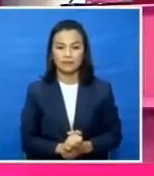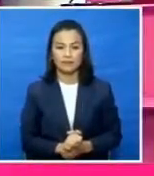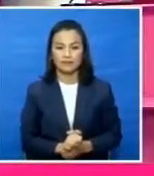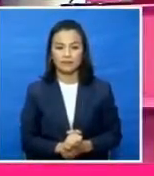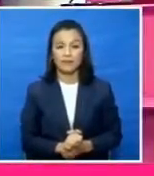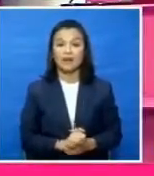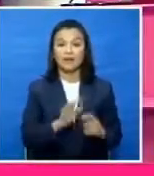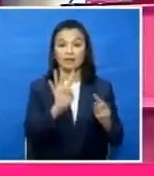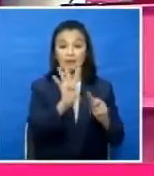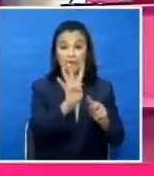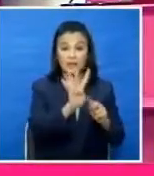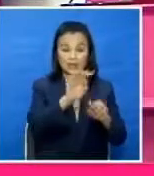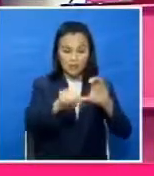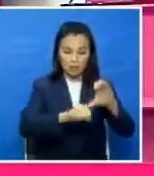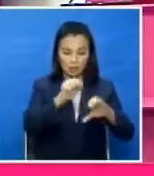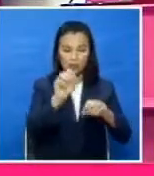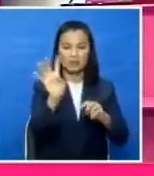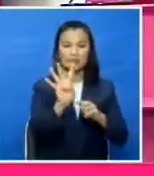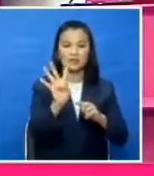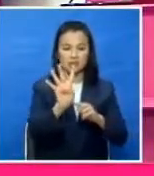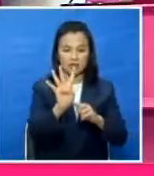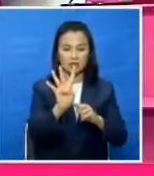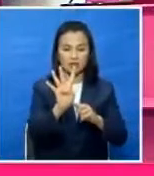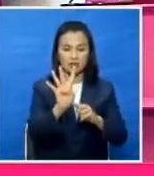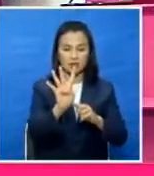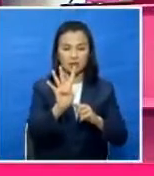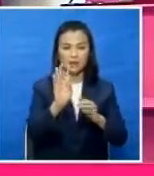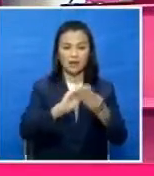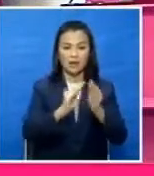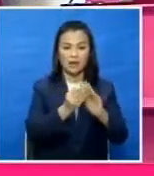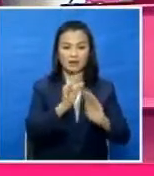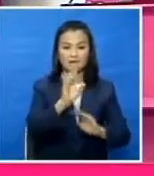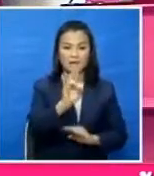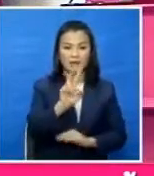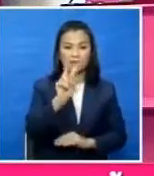อันดับที่4หมุนครั้งที่4เลขที่ออก